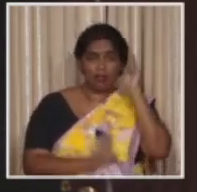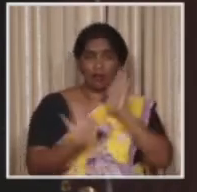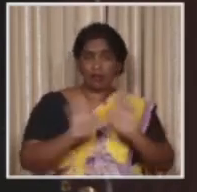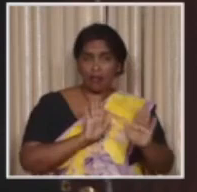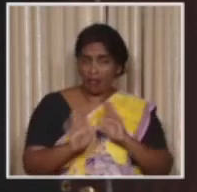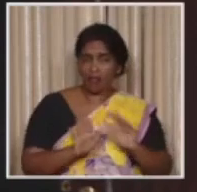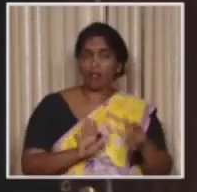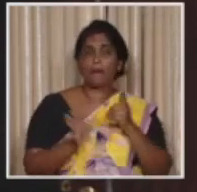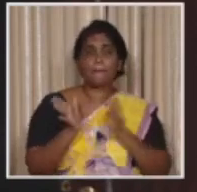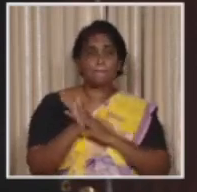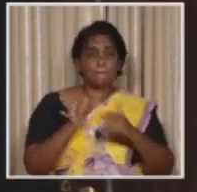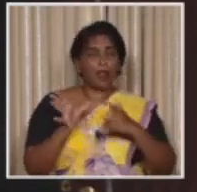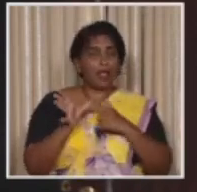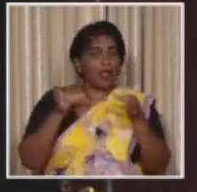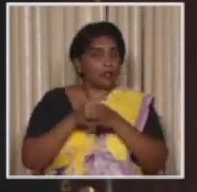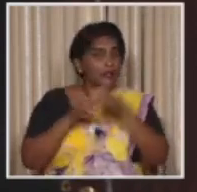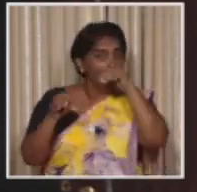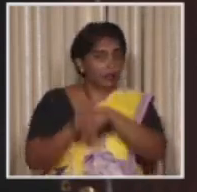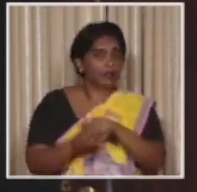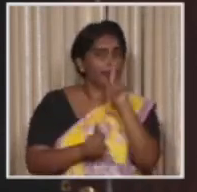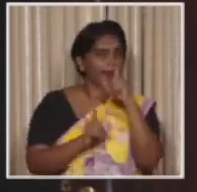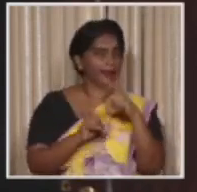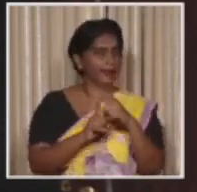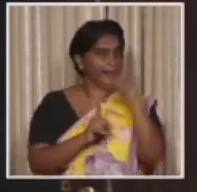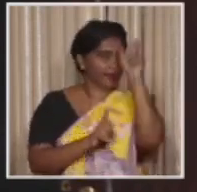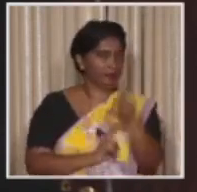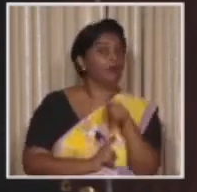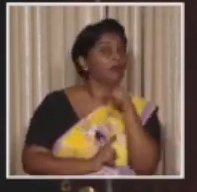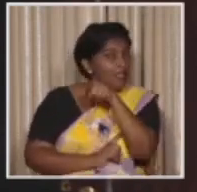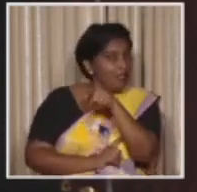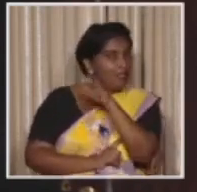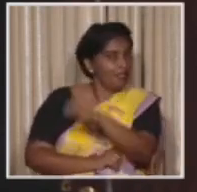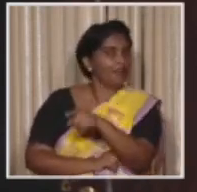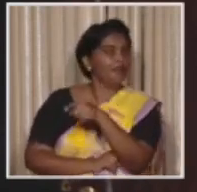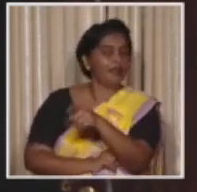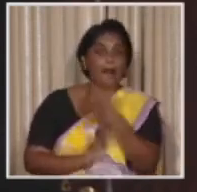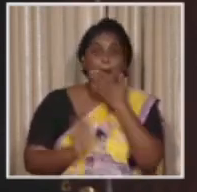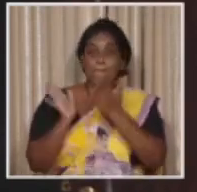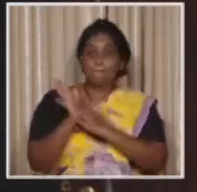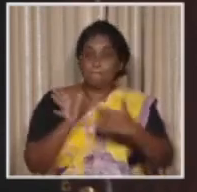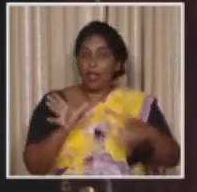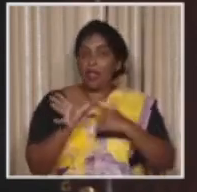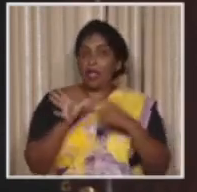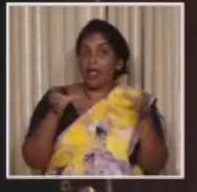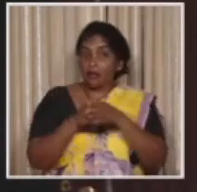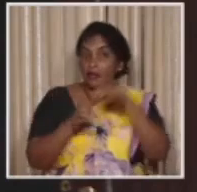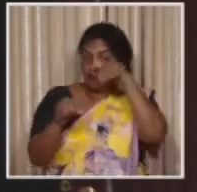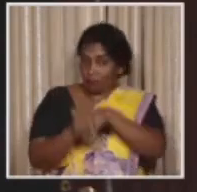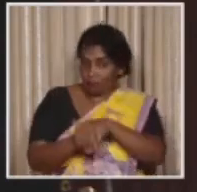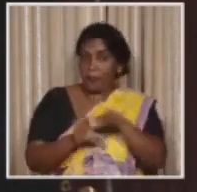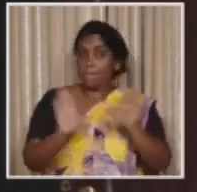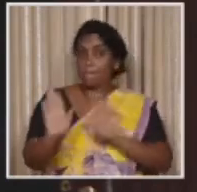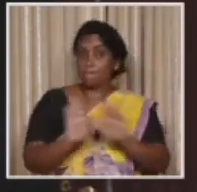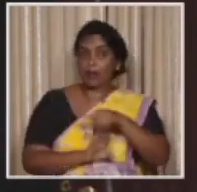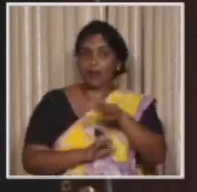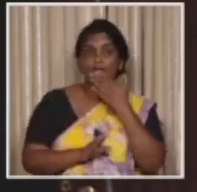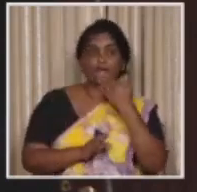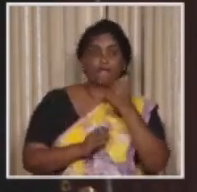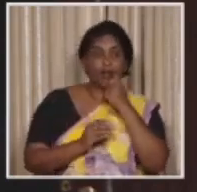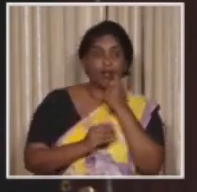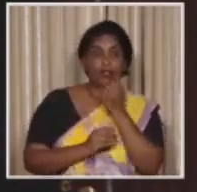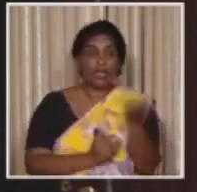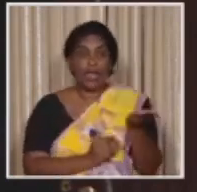ඉන්නවා මහවැලි අධිකාරියට සම්බන්ධ එක් අධ්‍යක්ෂකවරයෙක්. ඔහු තමයි මහවැලි අධිකාරිය යටතේ පාලනය වන ප්‍රදේශවලට ජලය